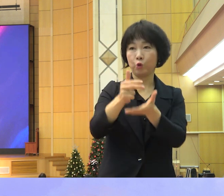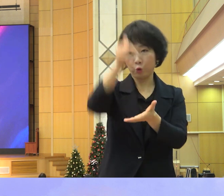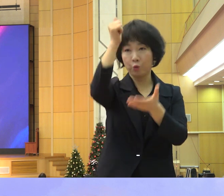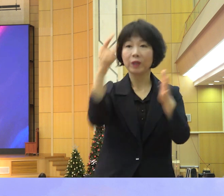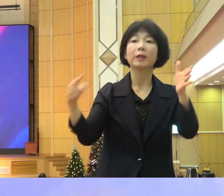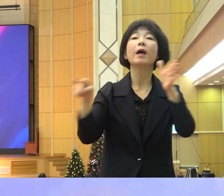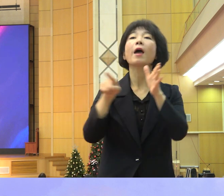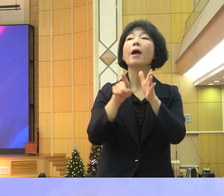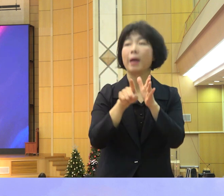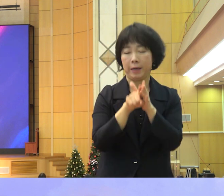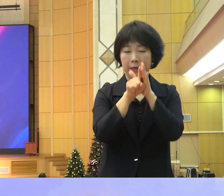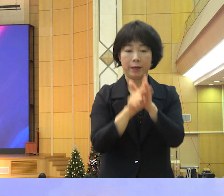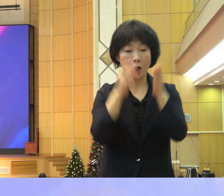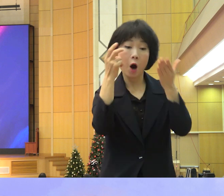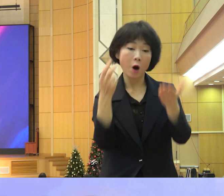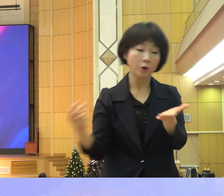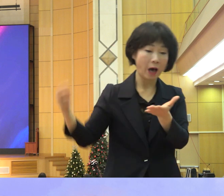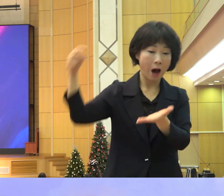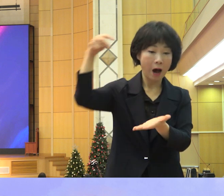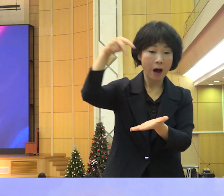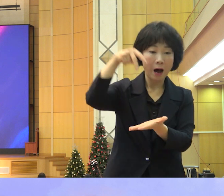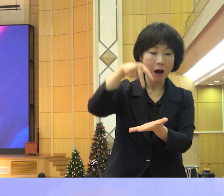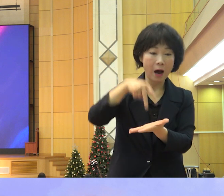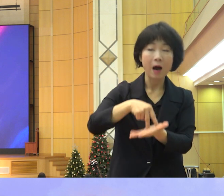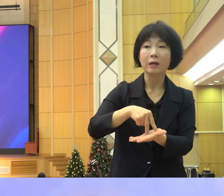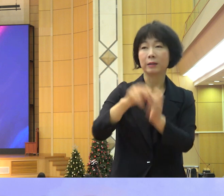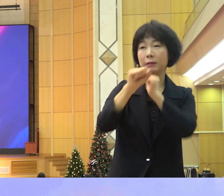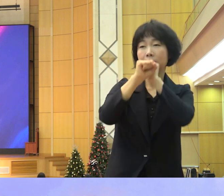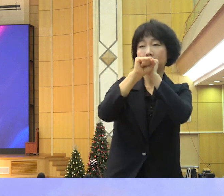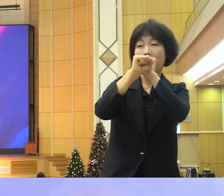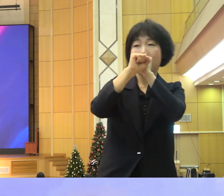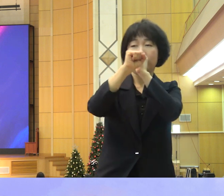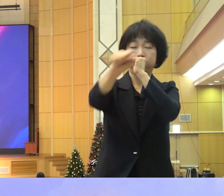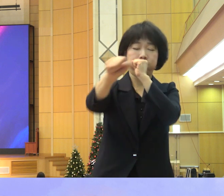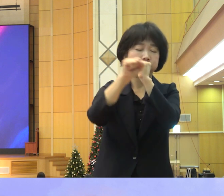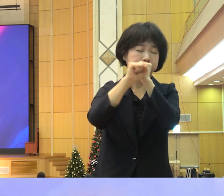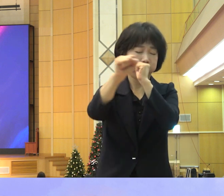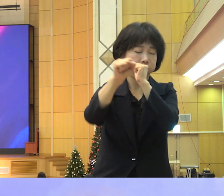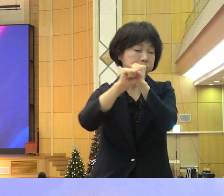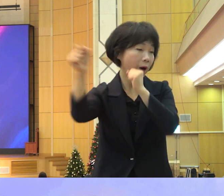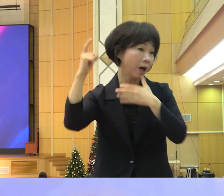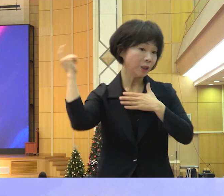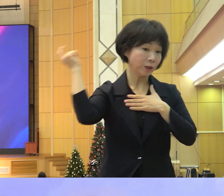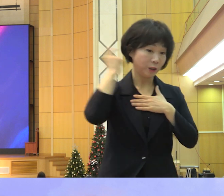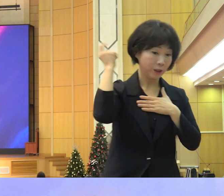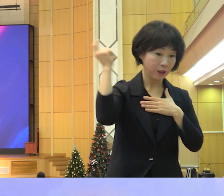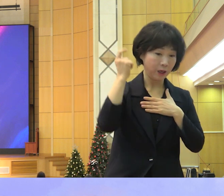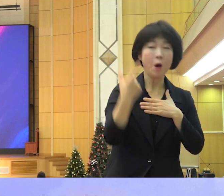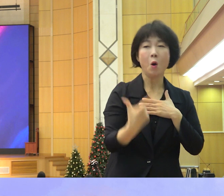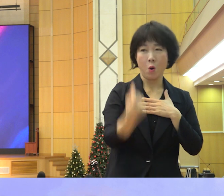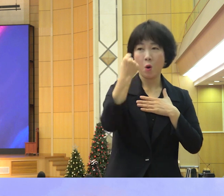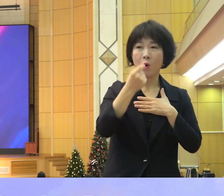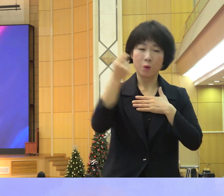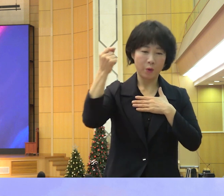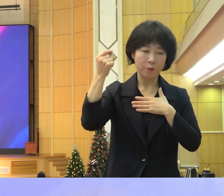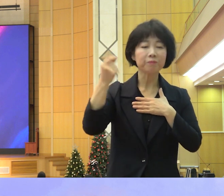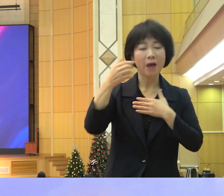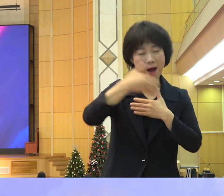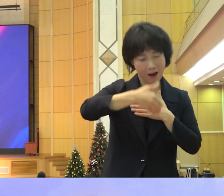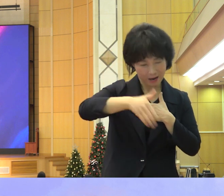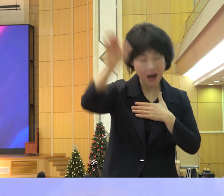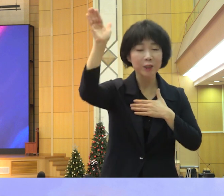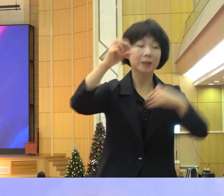군병들아, 주 위에 일어나 그 나팔 소리 듣고